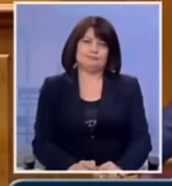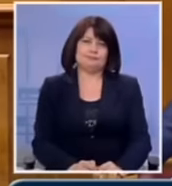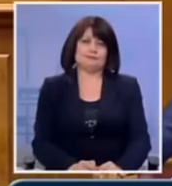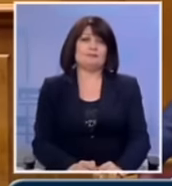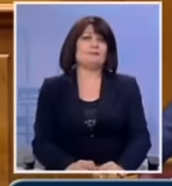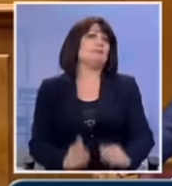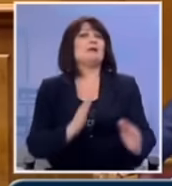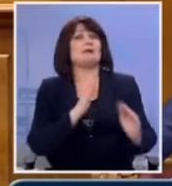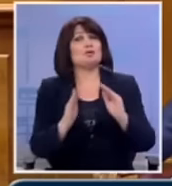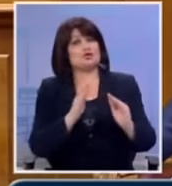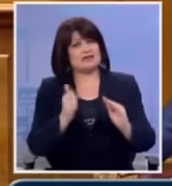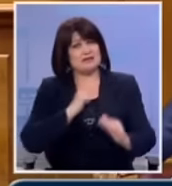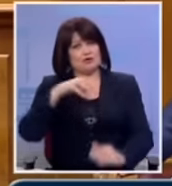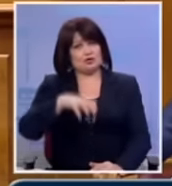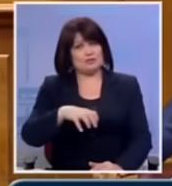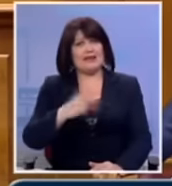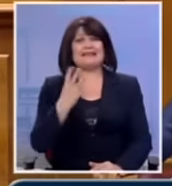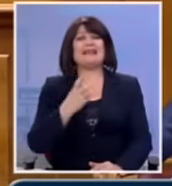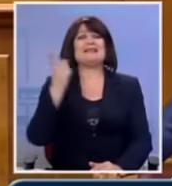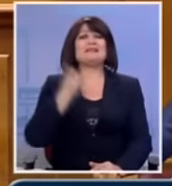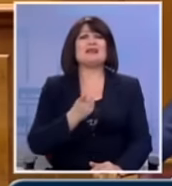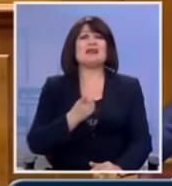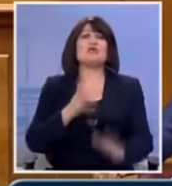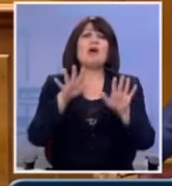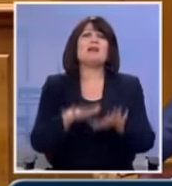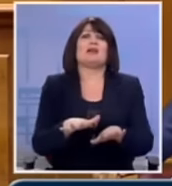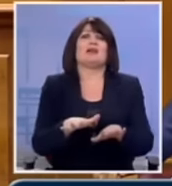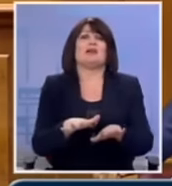Προστασία μεγάλη του ιδιωτικού τομέα, 30% επίσημη ανεργία.